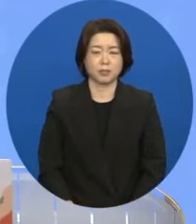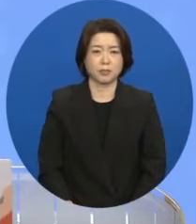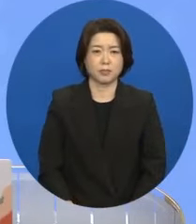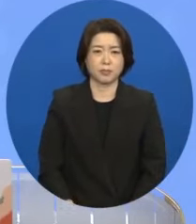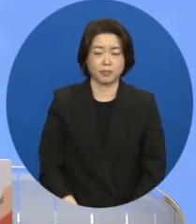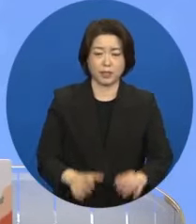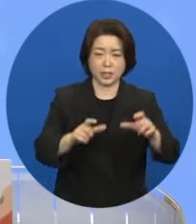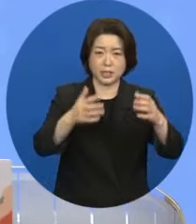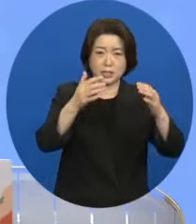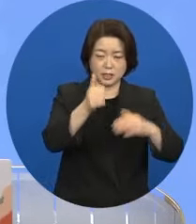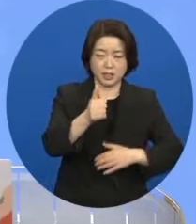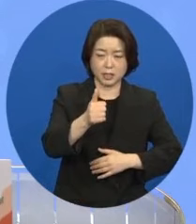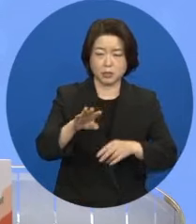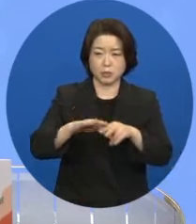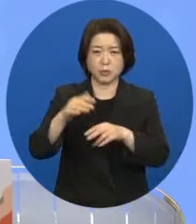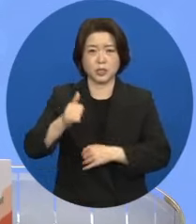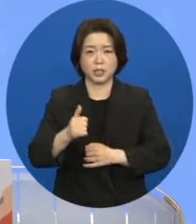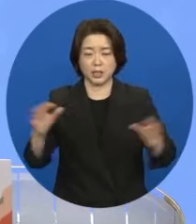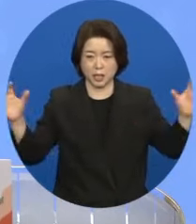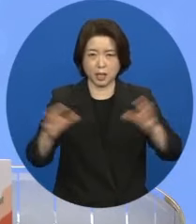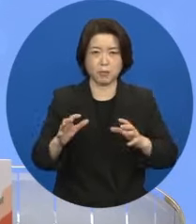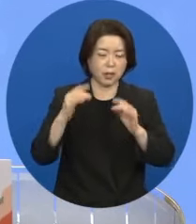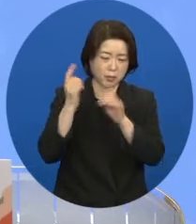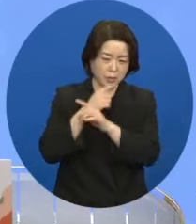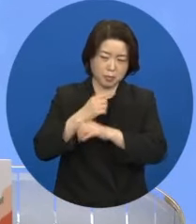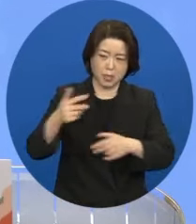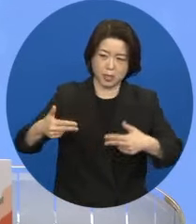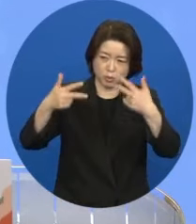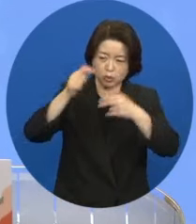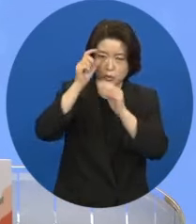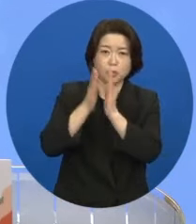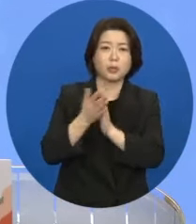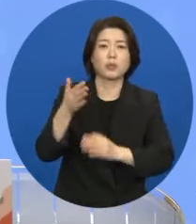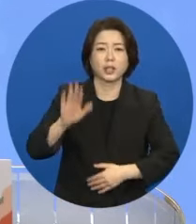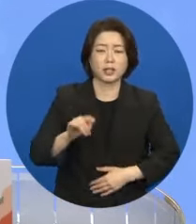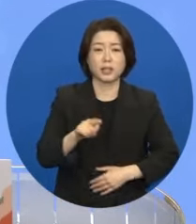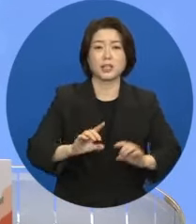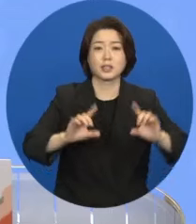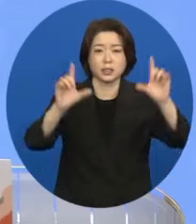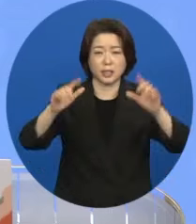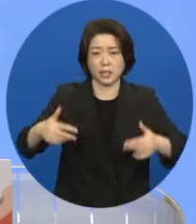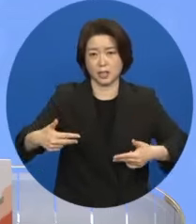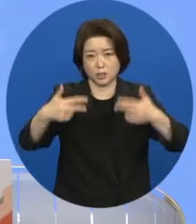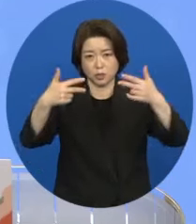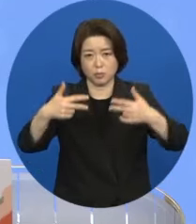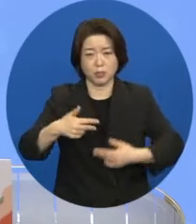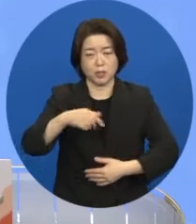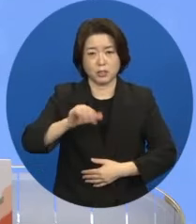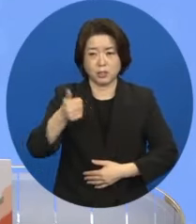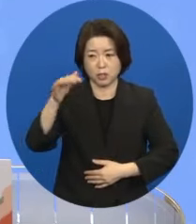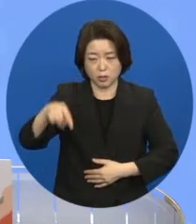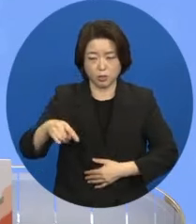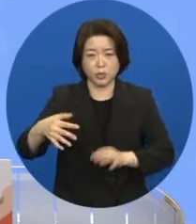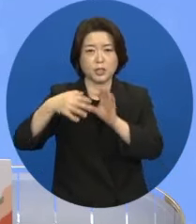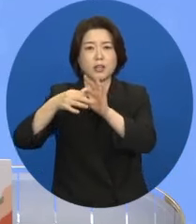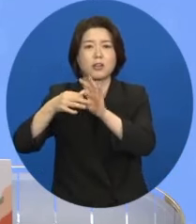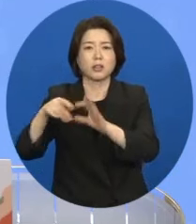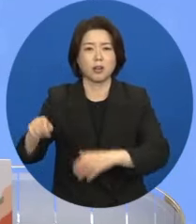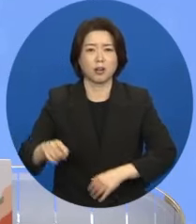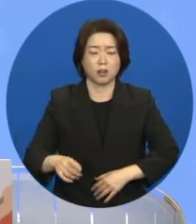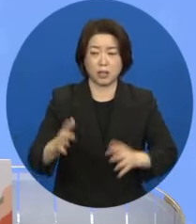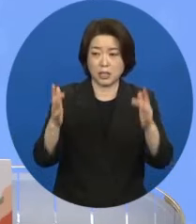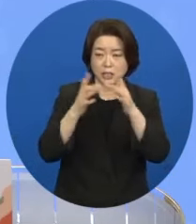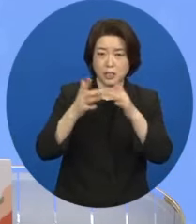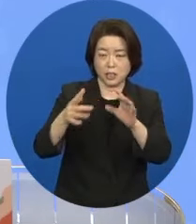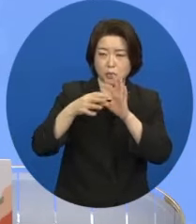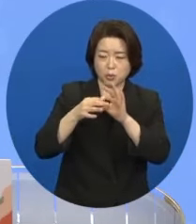지자님 자님과 원들이 같이 와서마다 줌으로 기도해 주셨는데 그날 주 선와 연결을 해서 온라인을